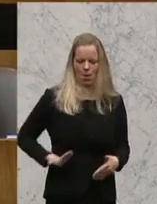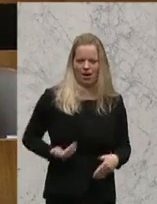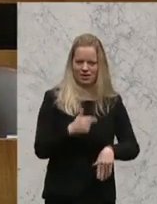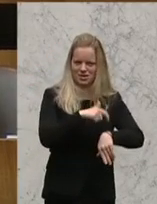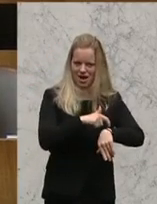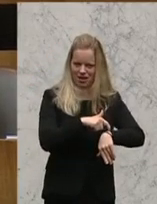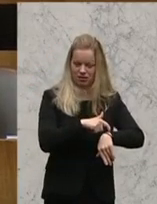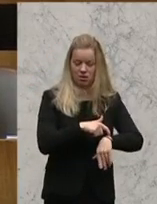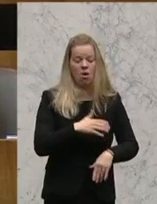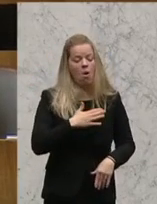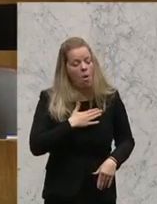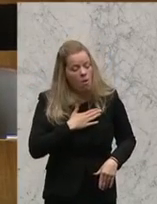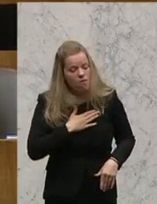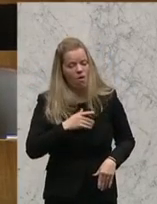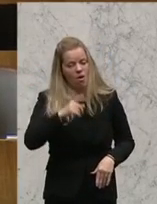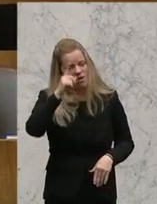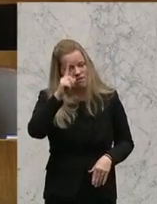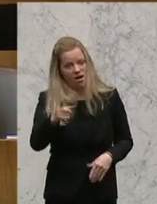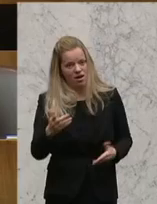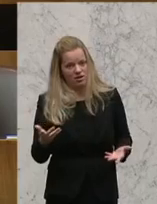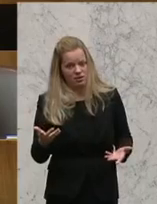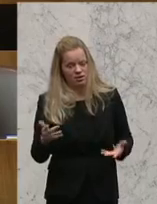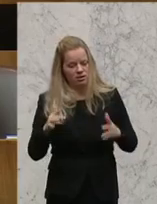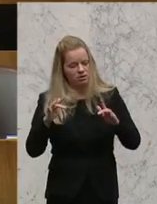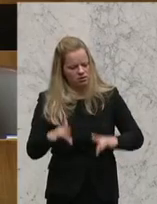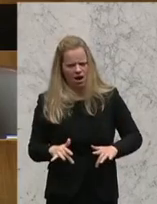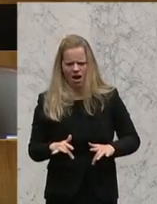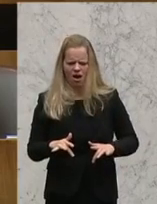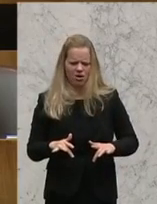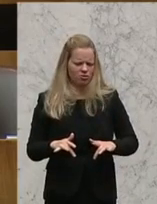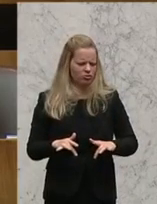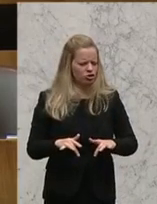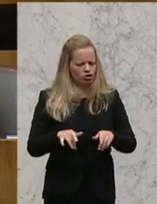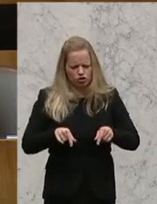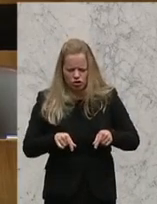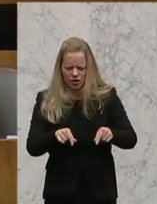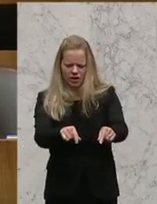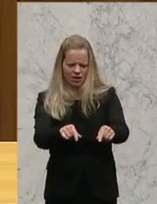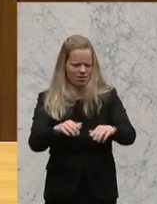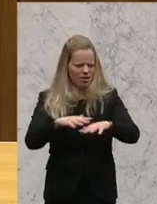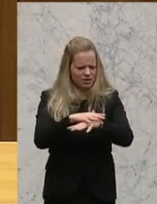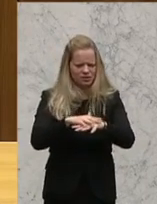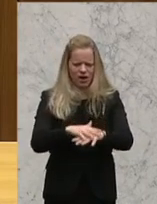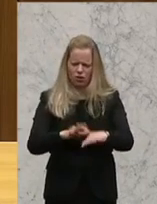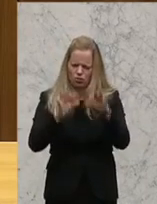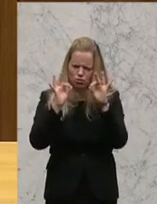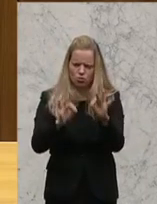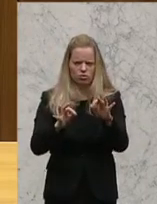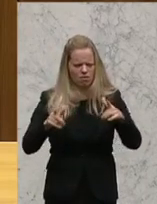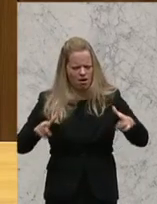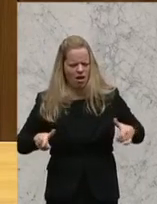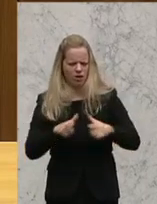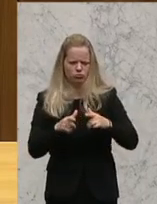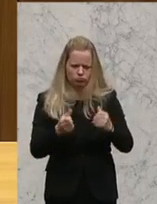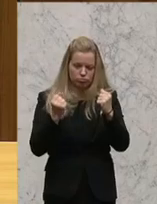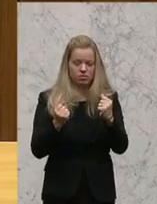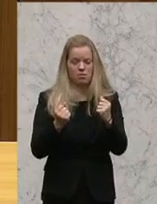das, obwohl wir wissen, eine leistungsfähige und moderne Schiene, das Rückgrat für eine gut funktionierende